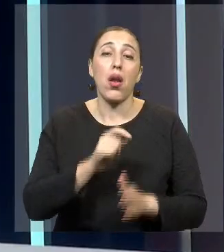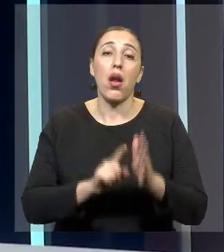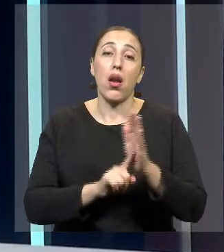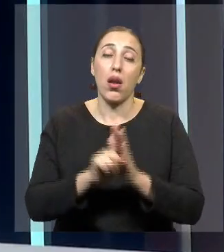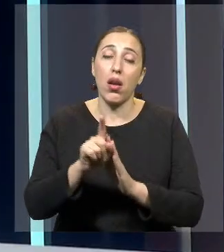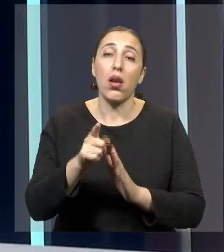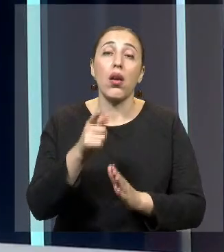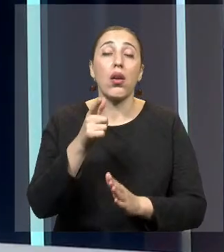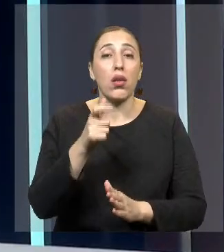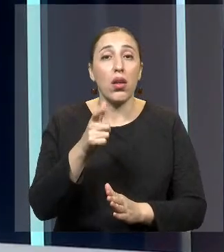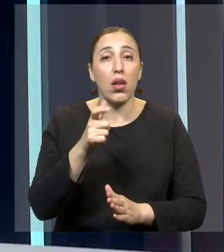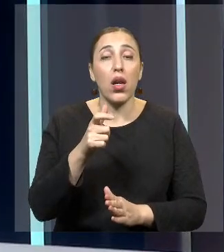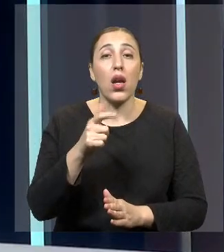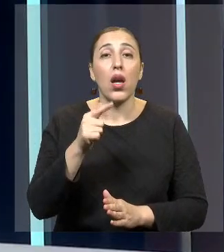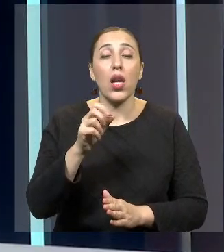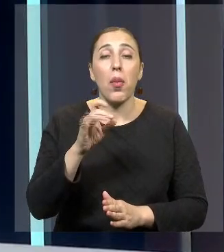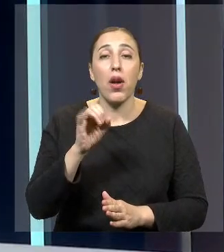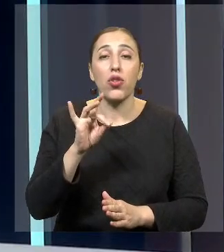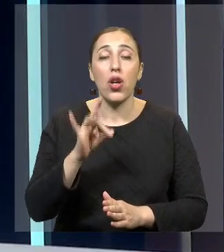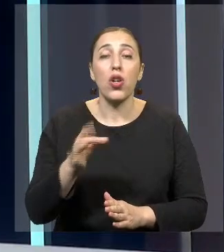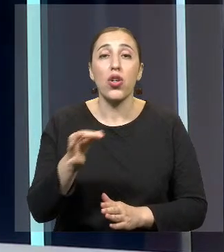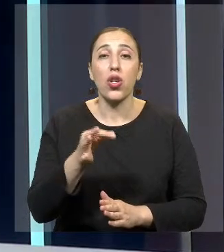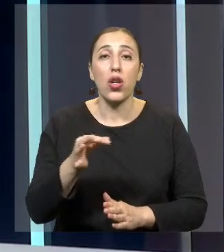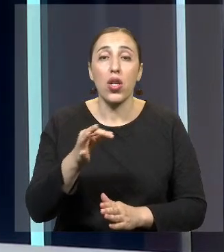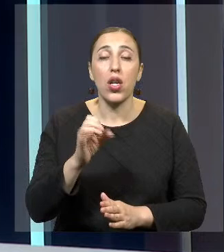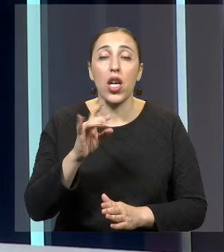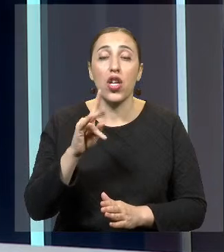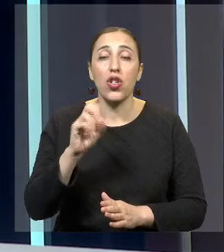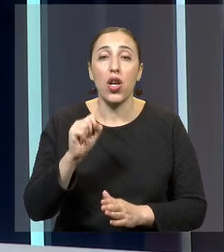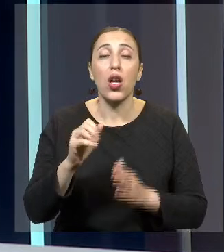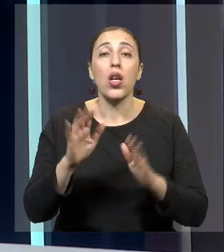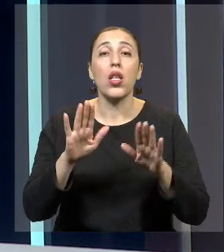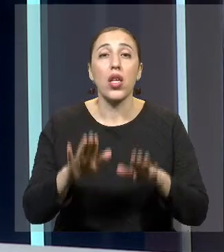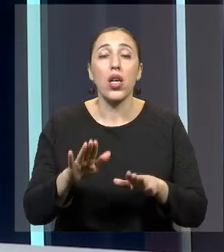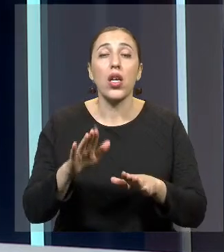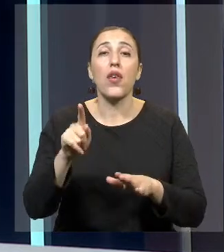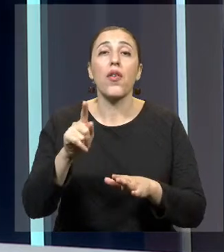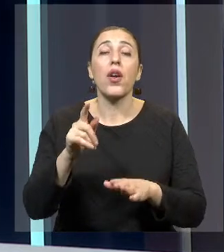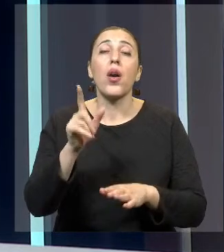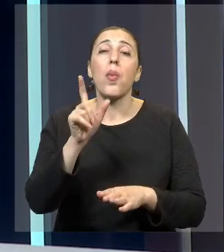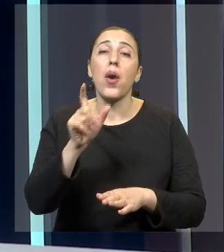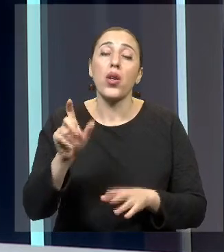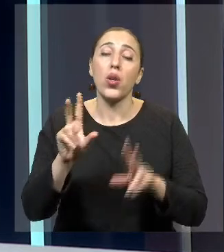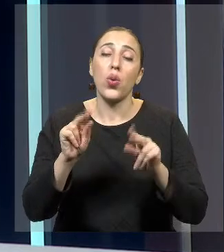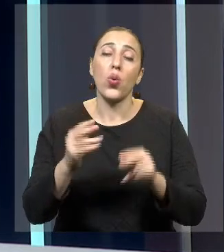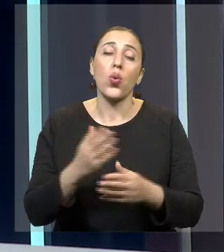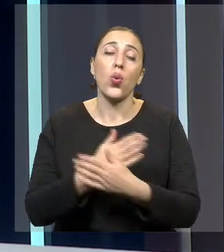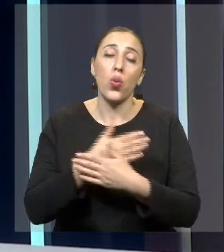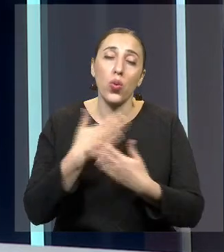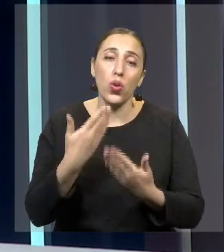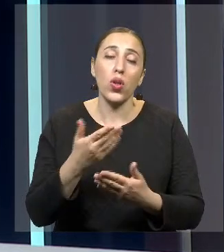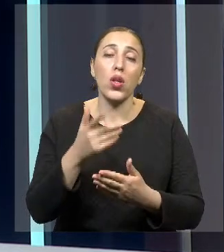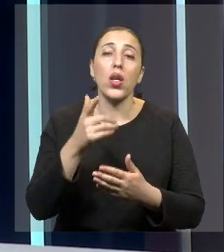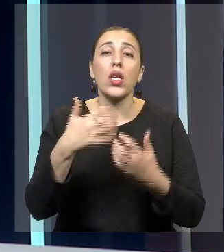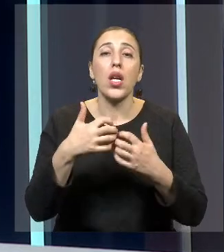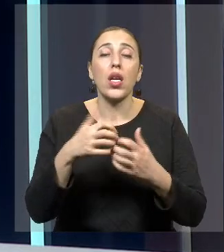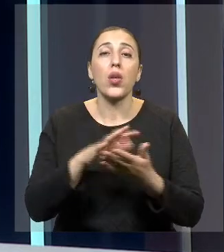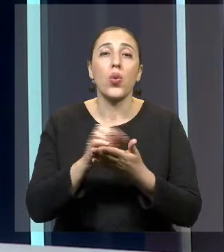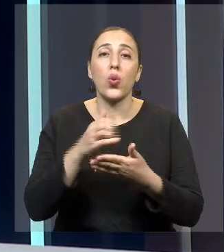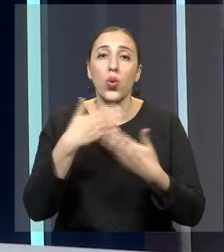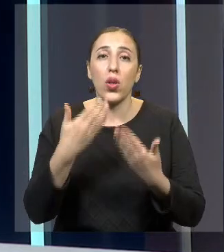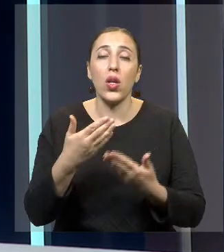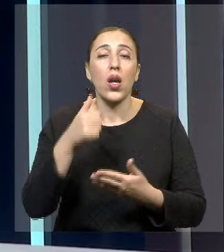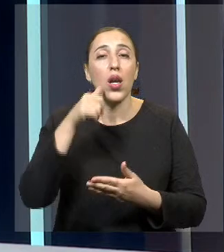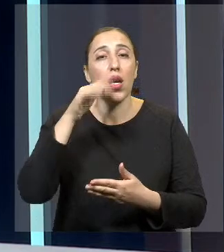բաջարի շրջանի ելիջա բնակավայրի ուղությամբ, ազնակազմի և տեղնիկայի գորուսներ չուն են։ Մի քանյոր առաջ դարձյալ սնում տեղապողող